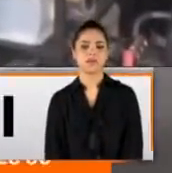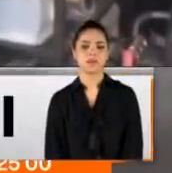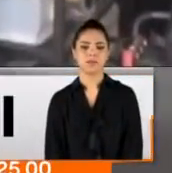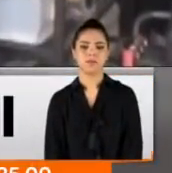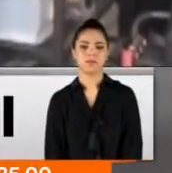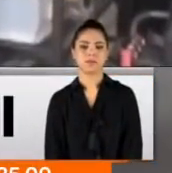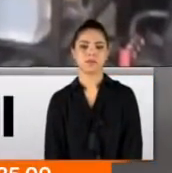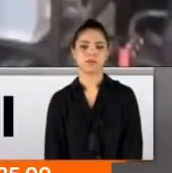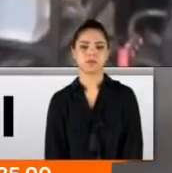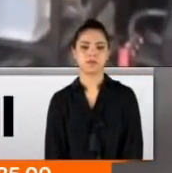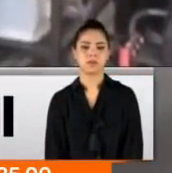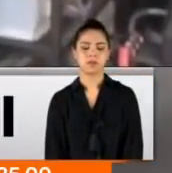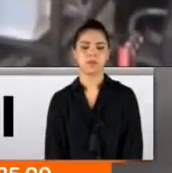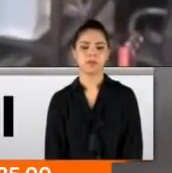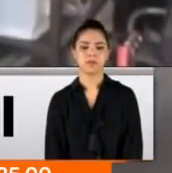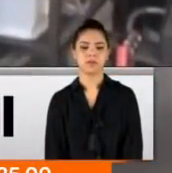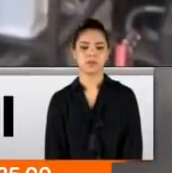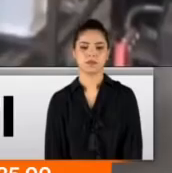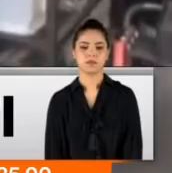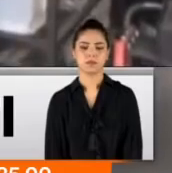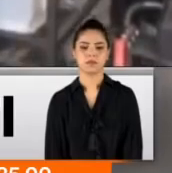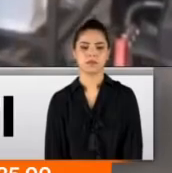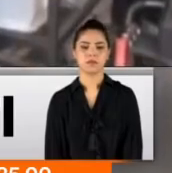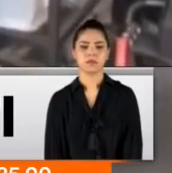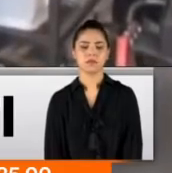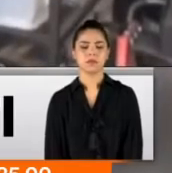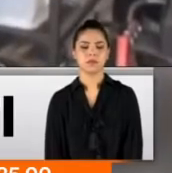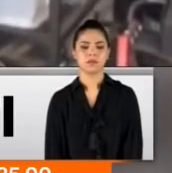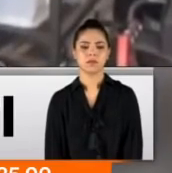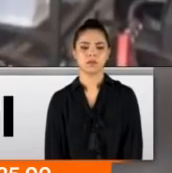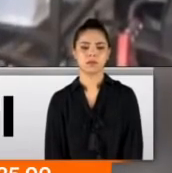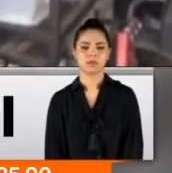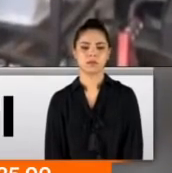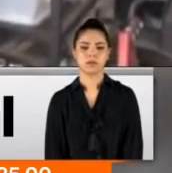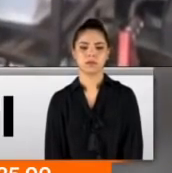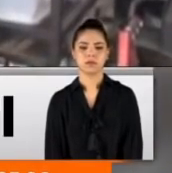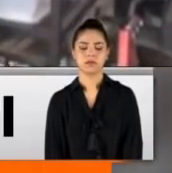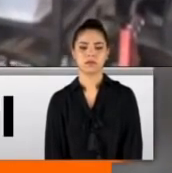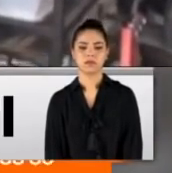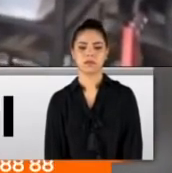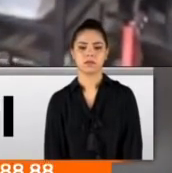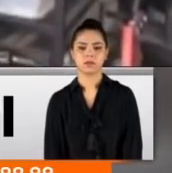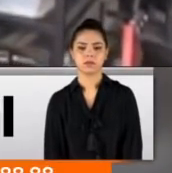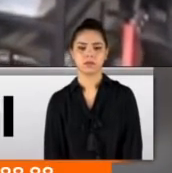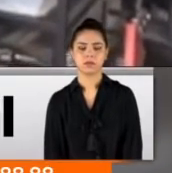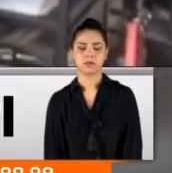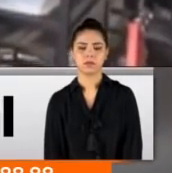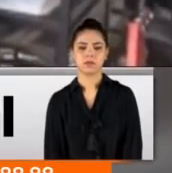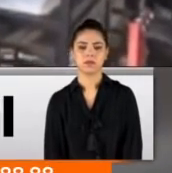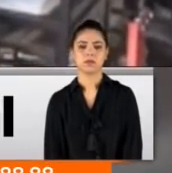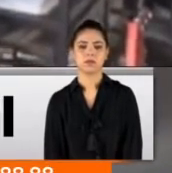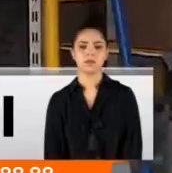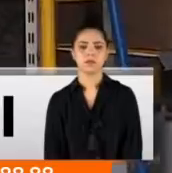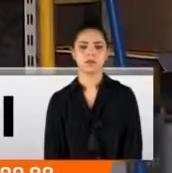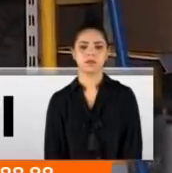Mağdurlardan biri de biziz. Camı buradan kesiyor arkadaşlar. Bu camı normalde 4 kişi bile kaldıramazken 2 kişi camı kaldırıp yan